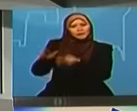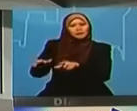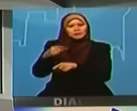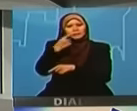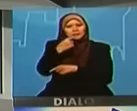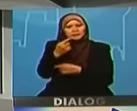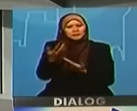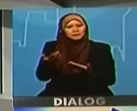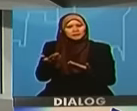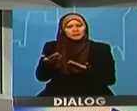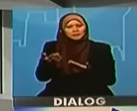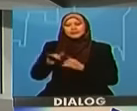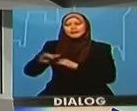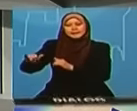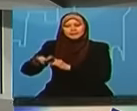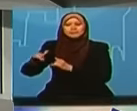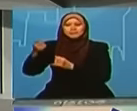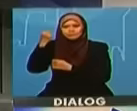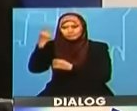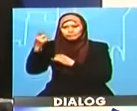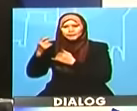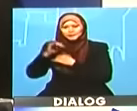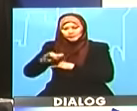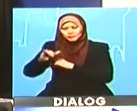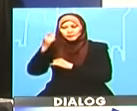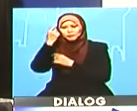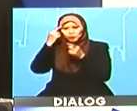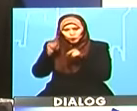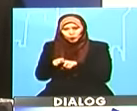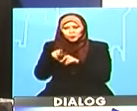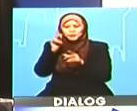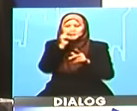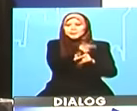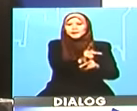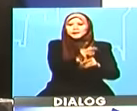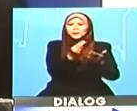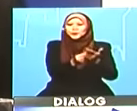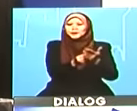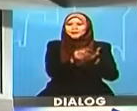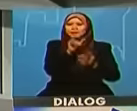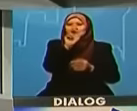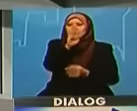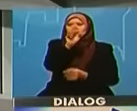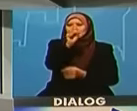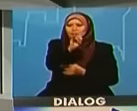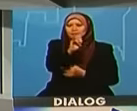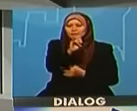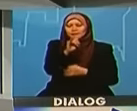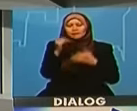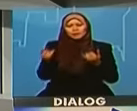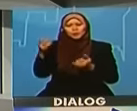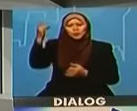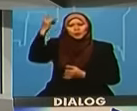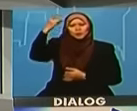abah? Sama-sama kita. Okay. Sama-sama bertuju ianya diletakkan di BSI. Komitmen IP yang besar ini, ramai yang mula